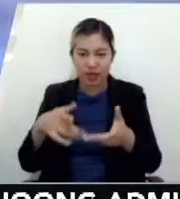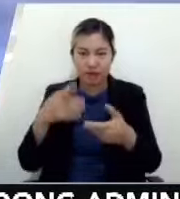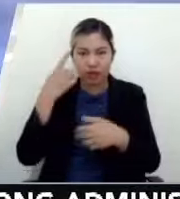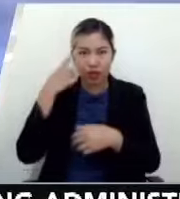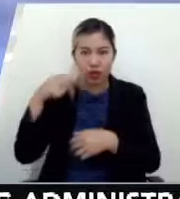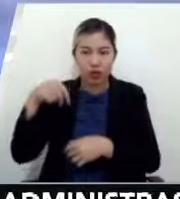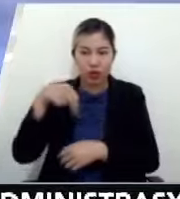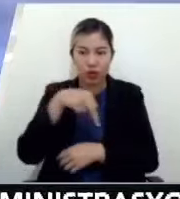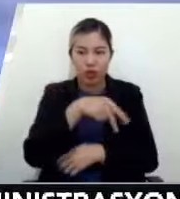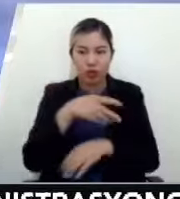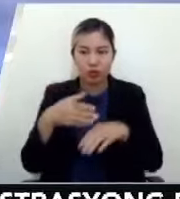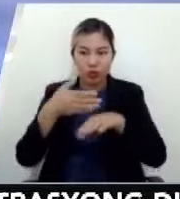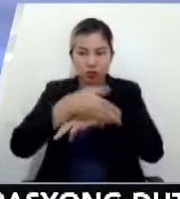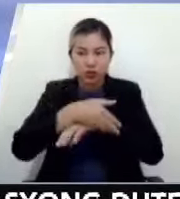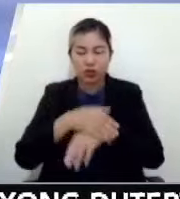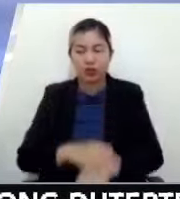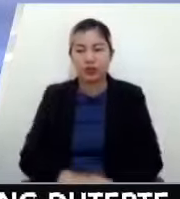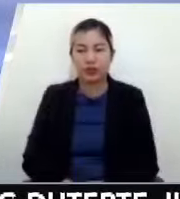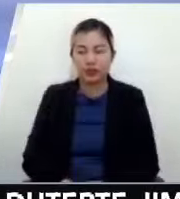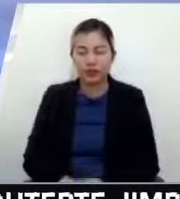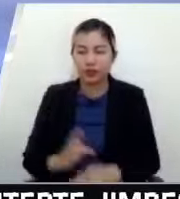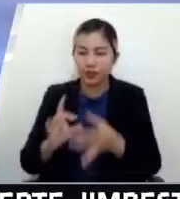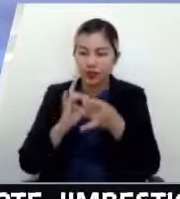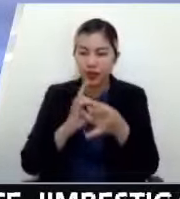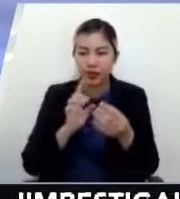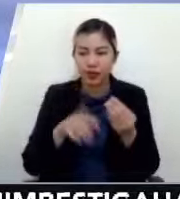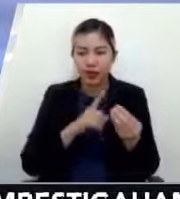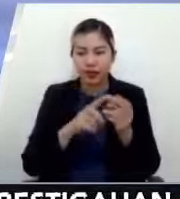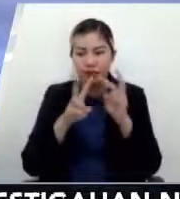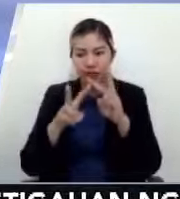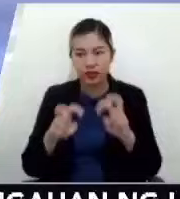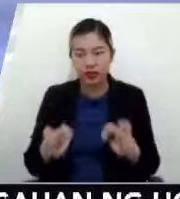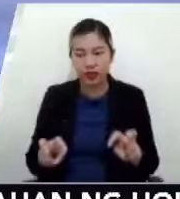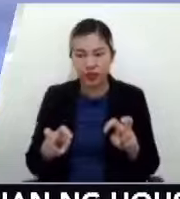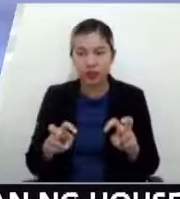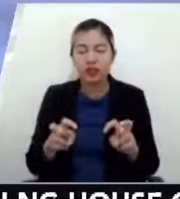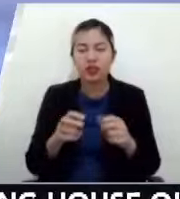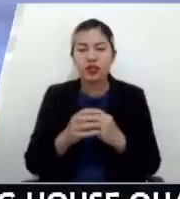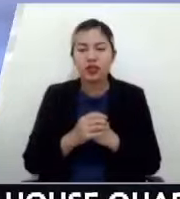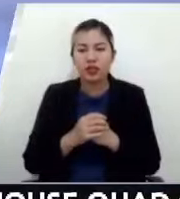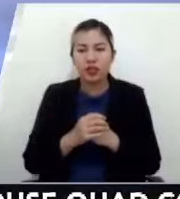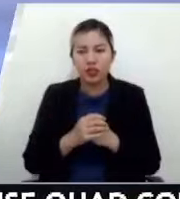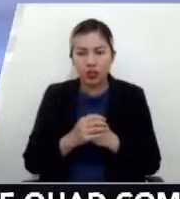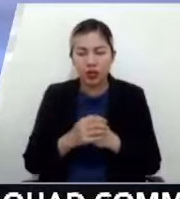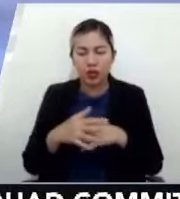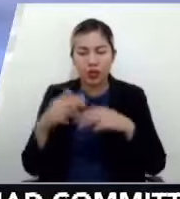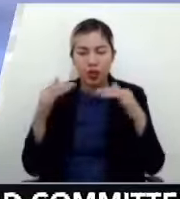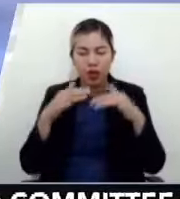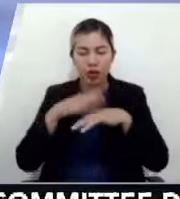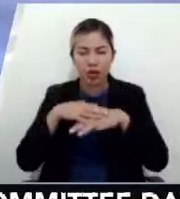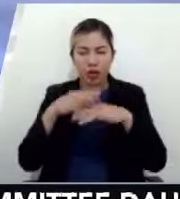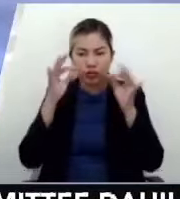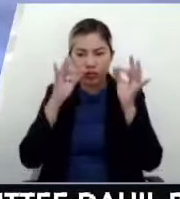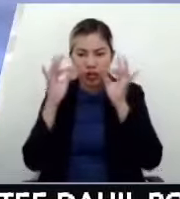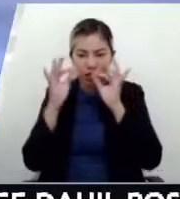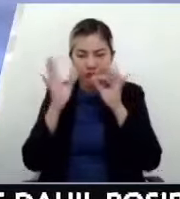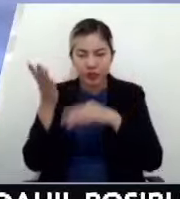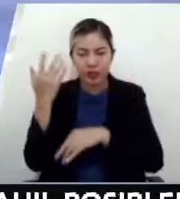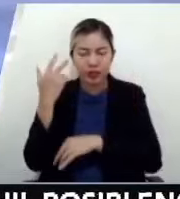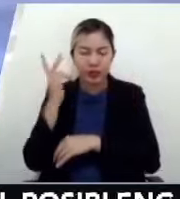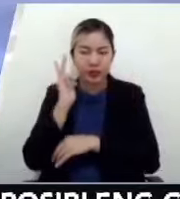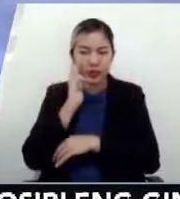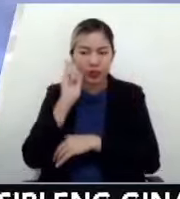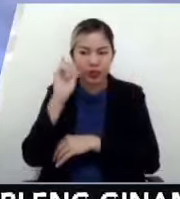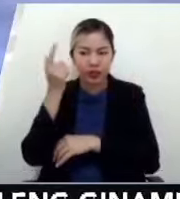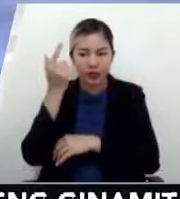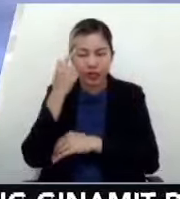kaugnay sa pag-iimbestiga ng house Quad committee sa war on drugs noong administrasyong Duterte kausapin natin si solicitor General menardo Guevara